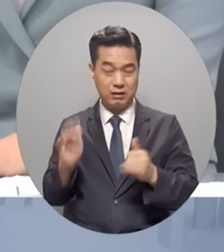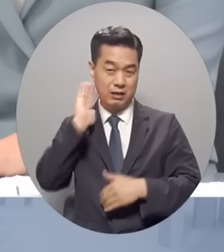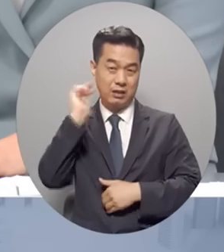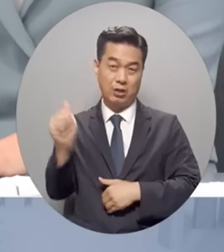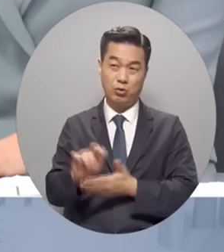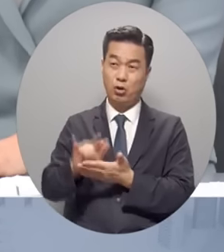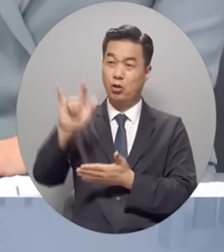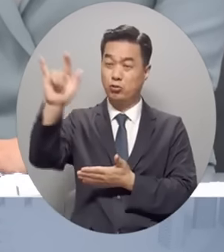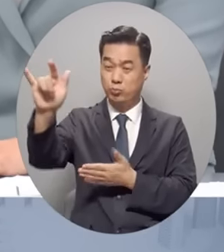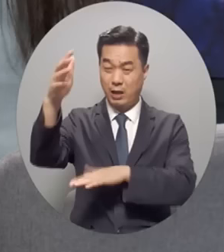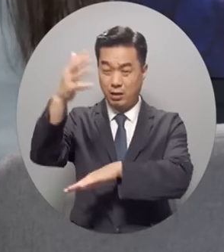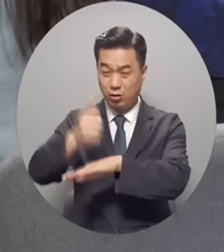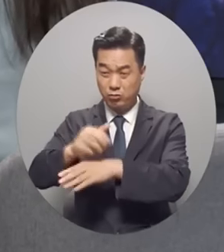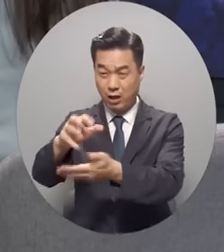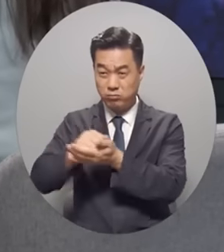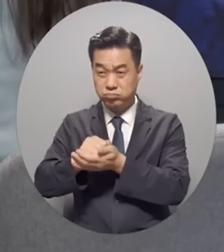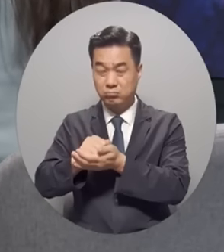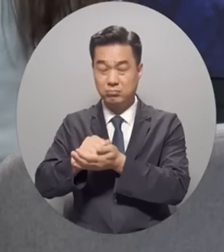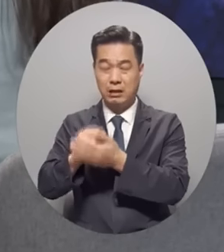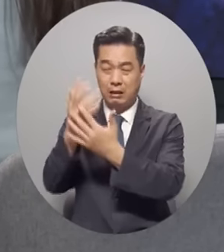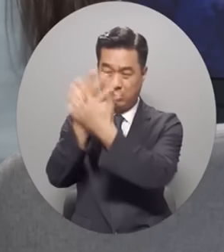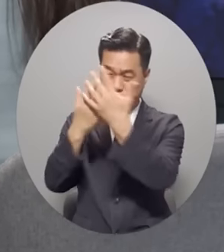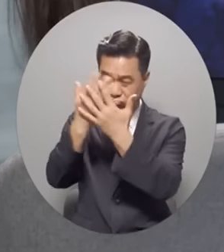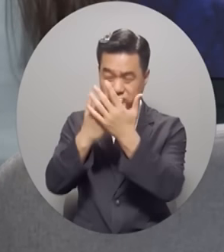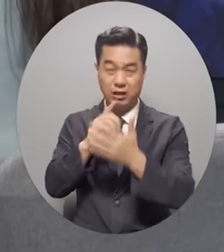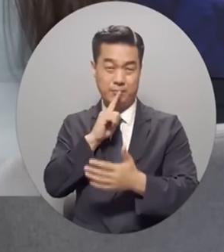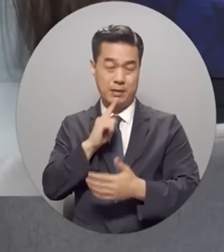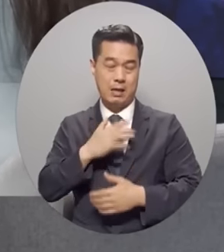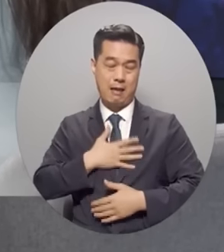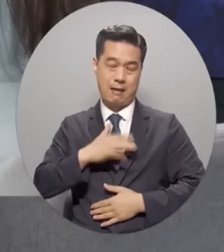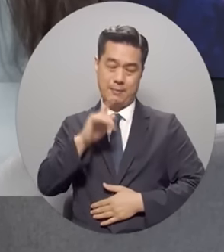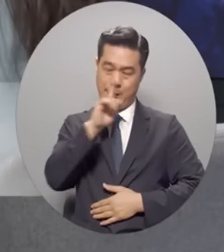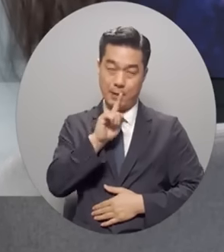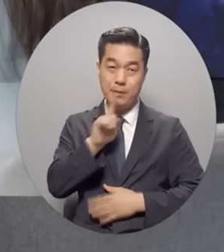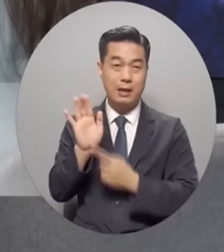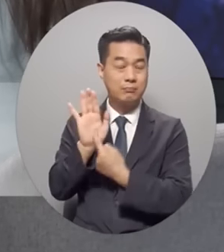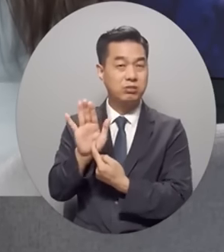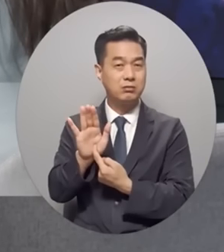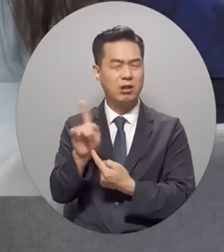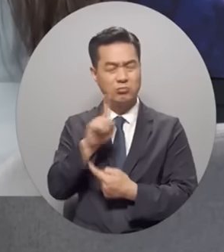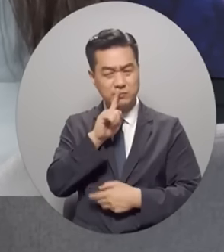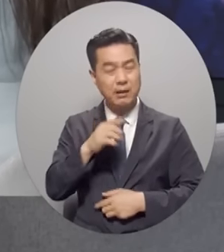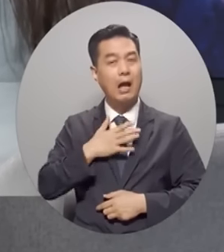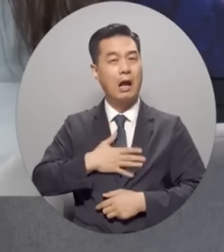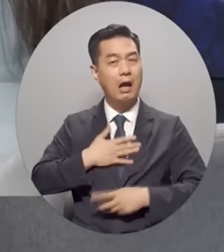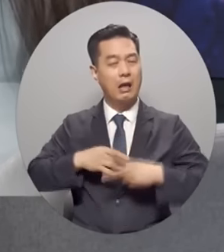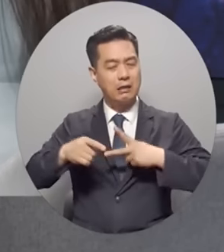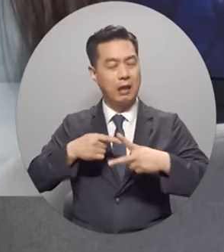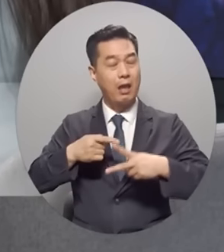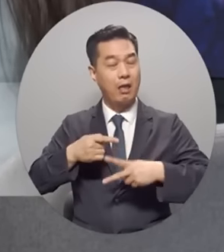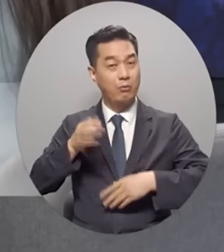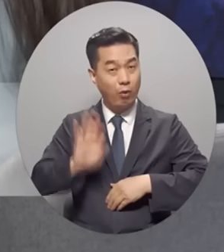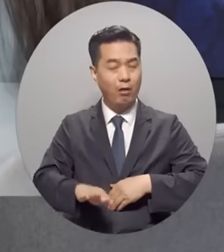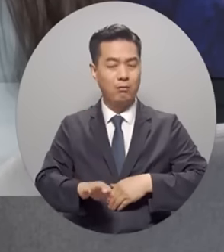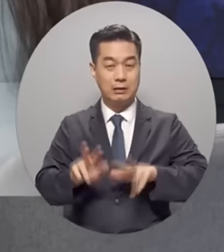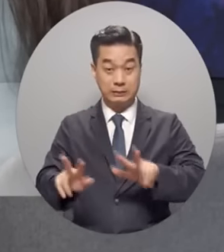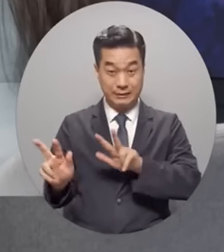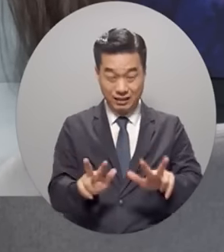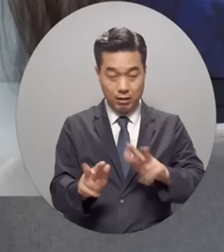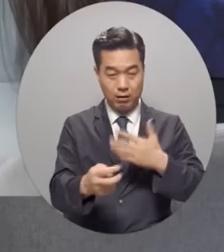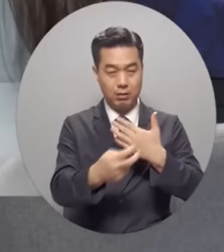말했습니다 자 성과가 묻혔다 또 불쾌하다 이게 무슨 말인지는 알겠는데 아니 근데 당장 의료 문제도